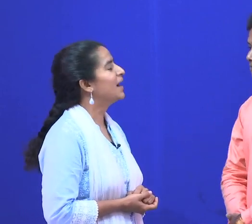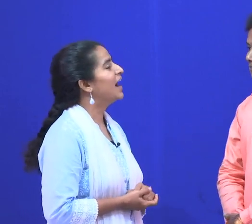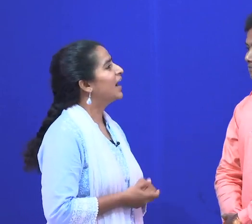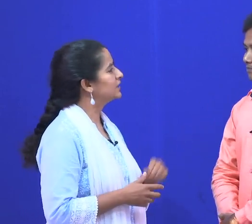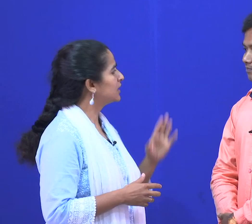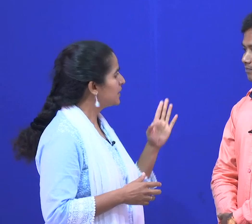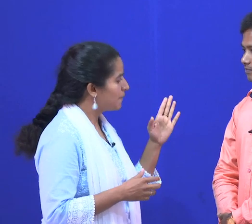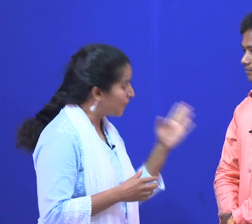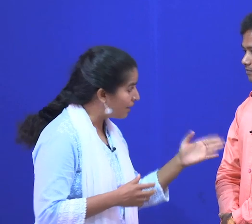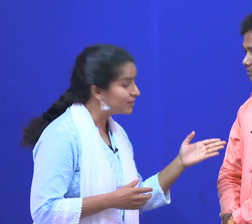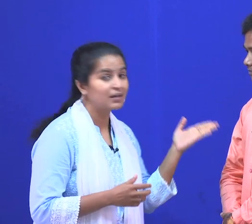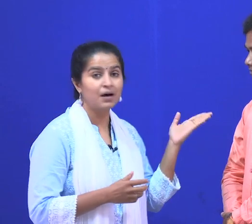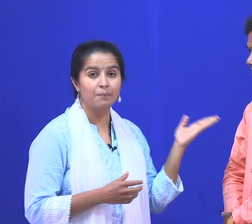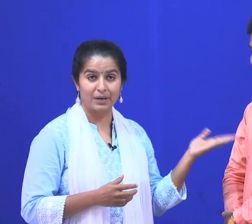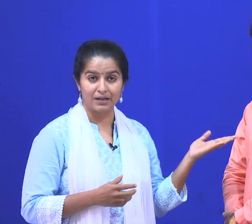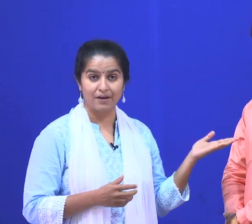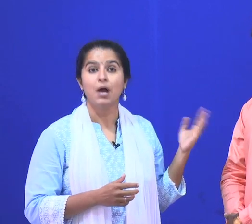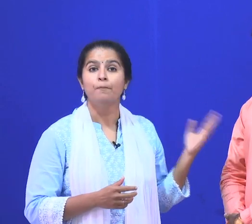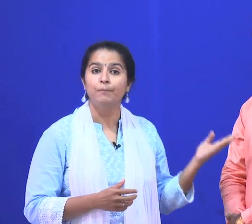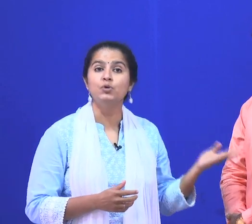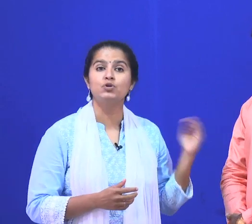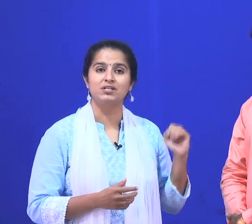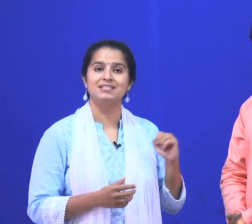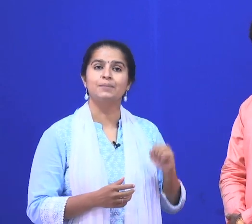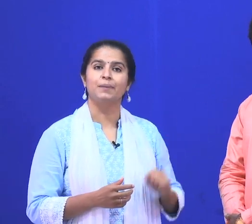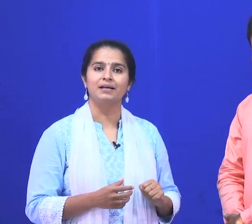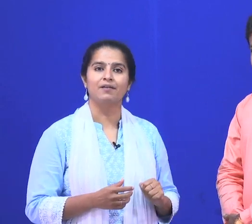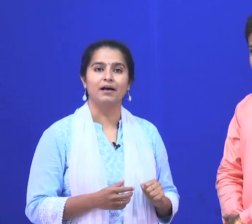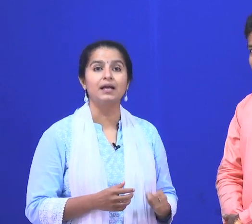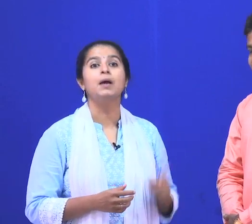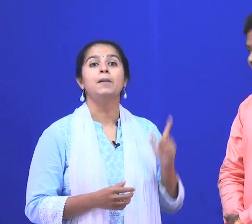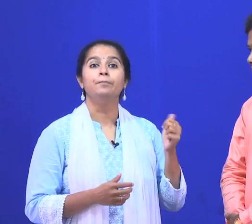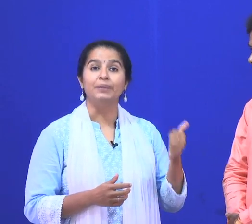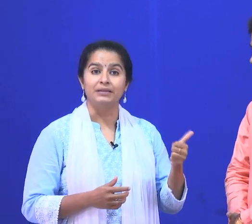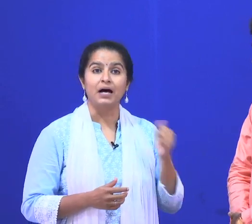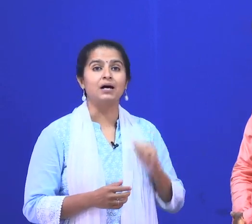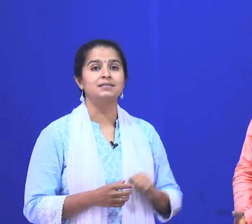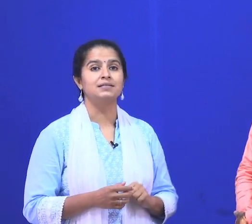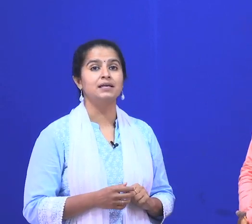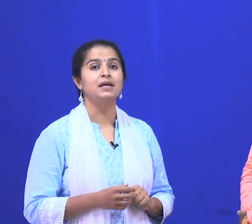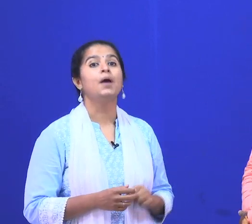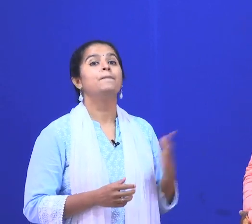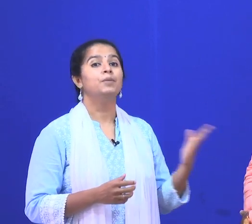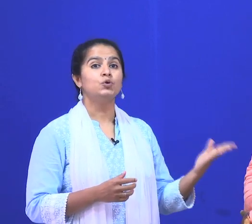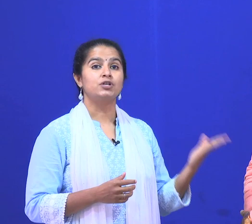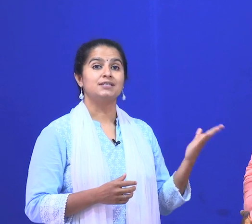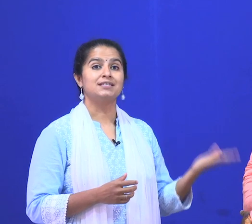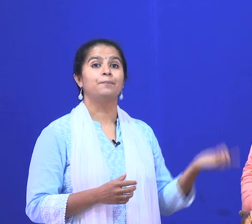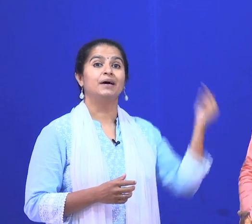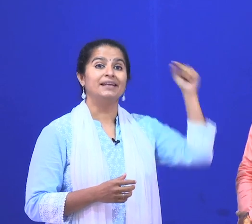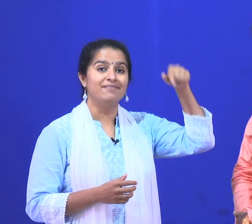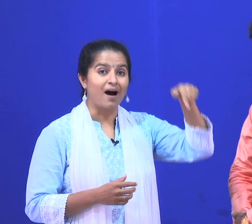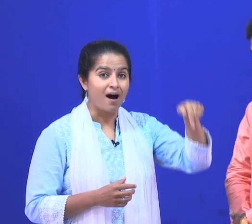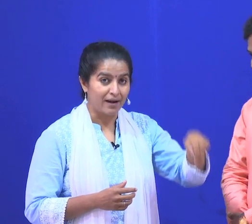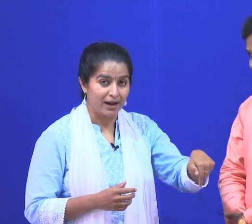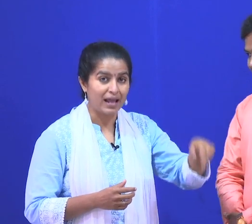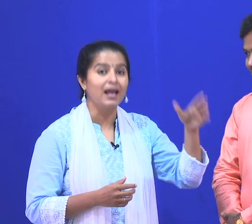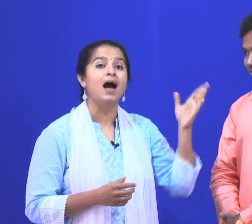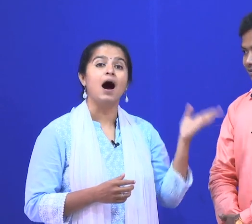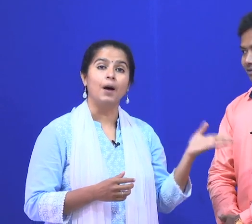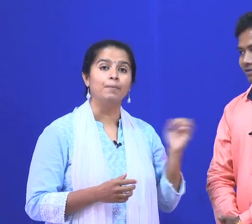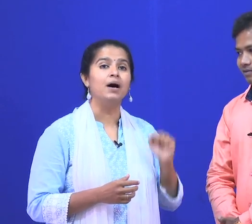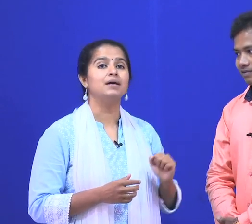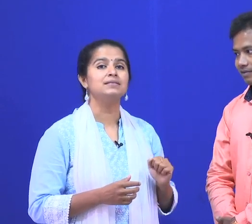Uttamam. Atari bhavataha parivare. Piyushasya parivare pita asti. Piyushasya